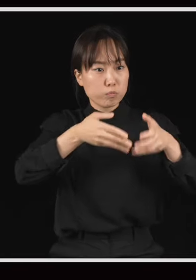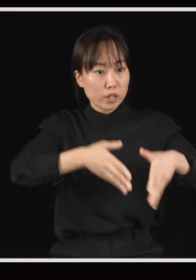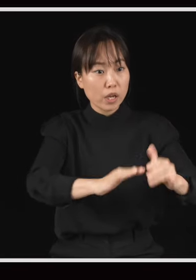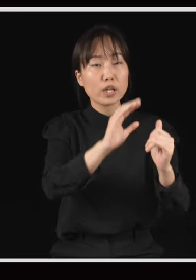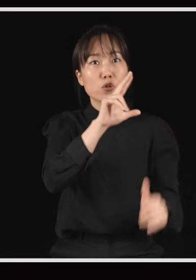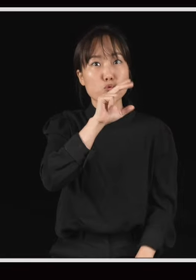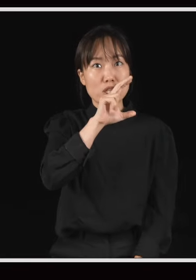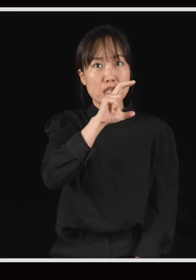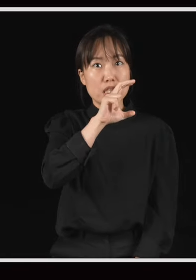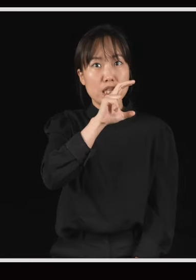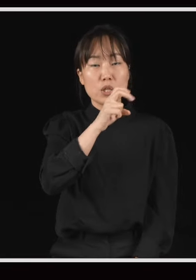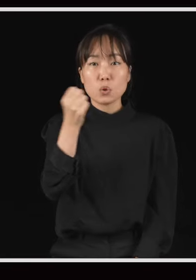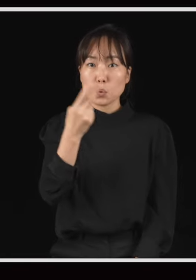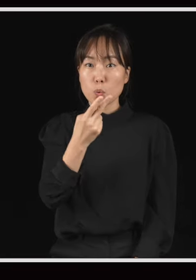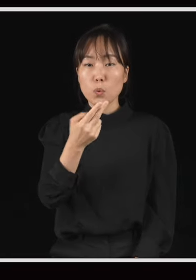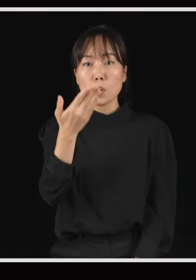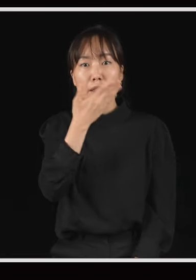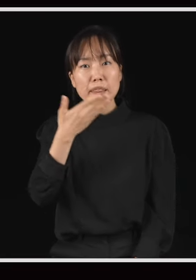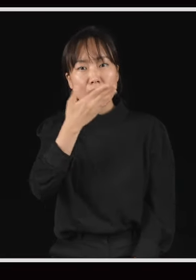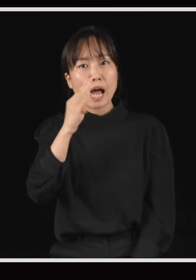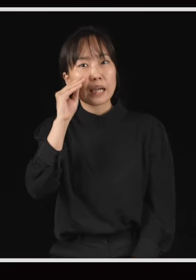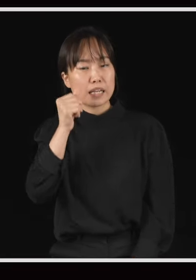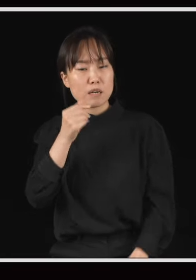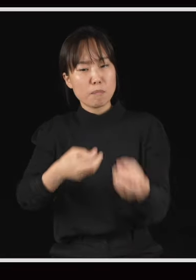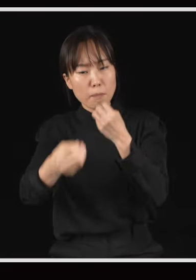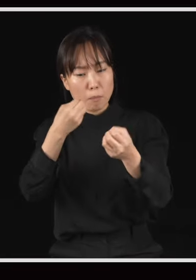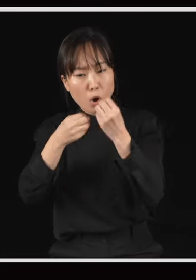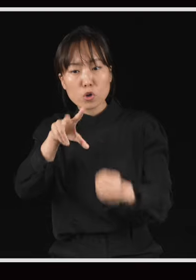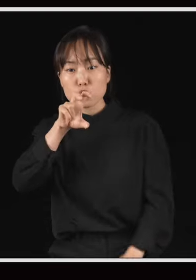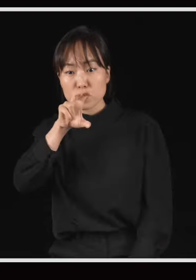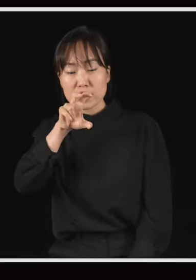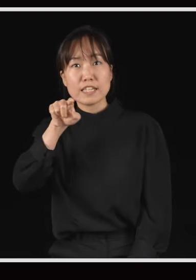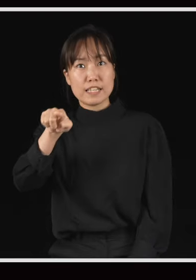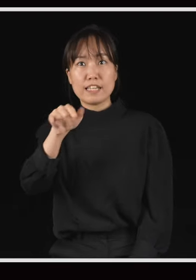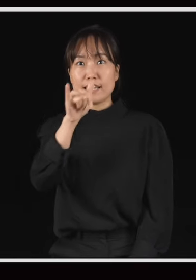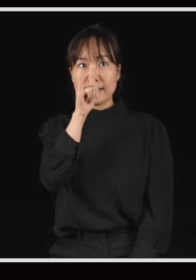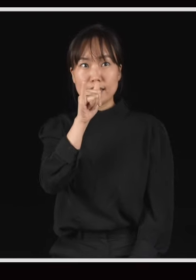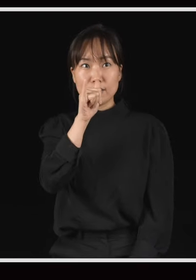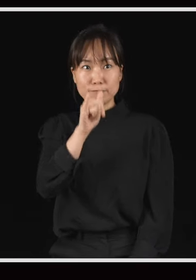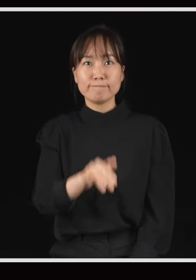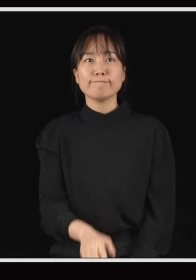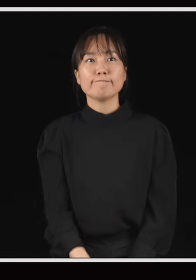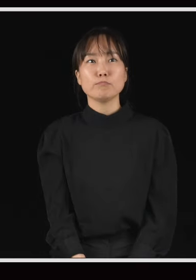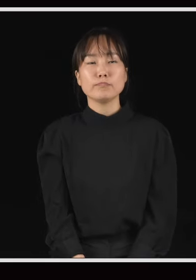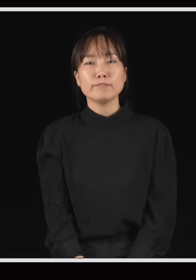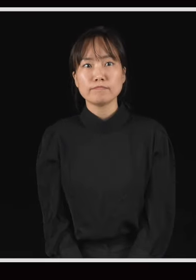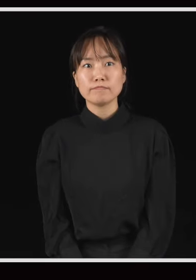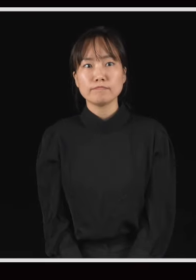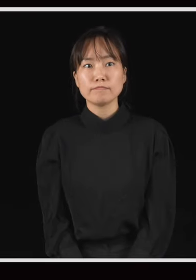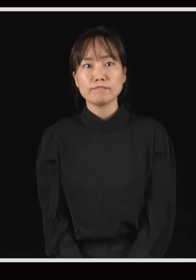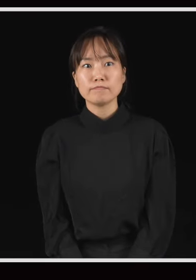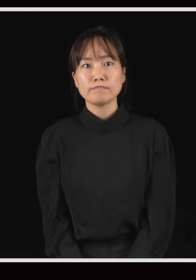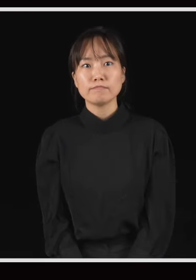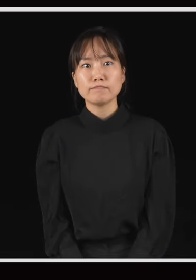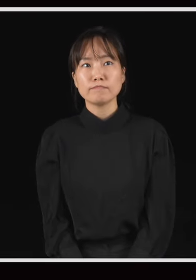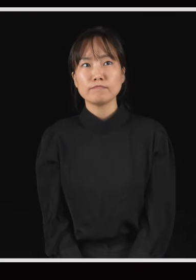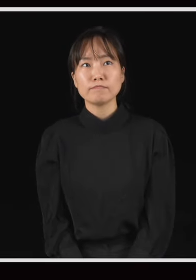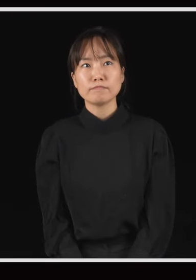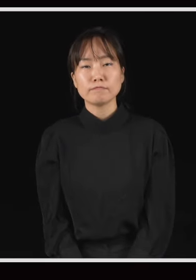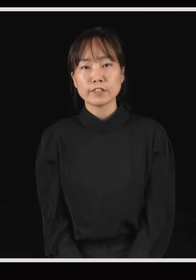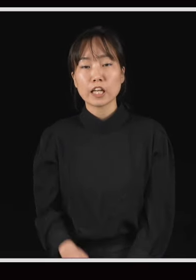쥐도 있고요. 또 그것 중에 하나가 박사과정 학생들이 정크푸드를 쥐한테 먹이는 것들도 있습니다. 그래서